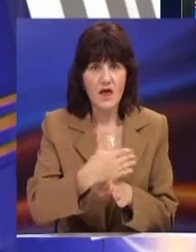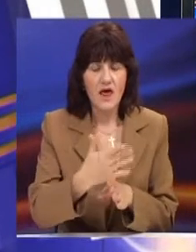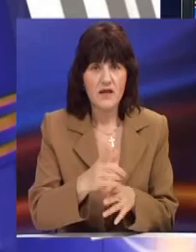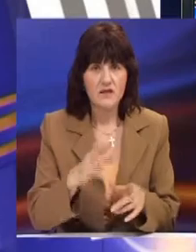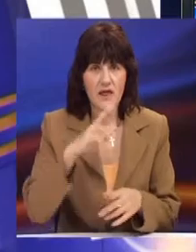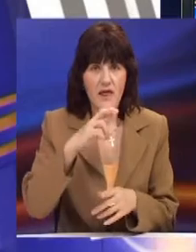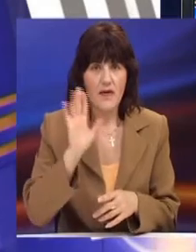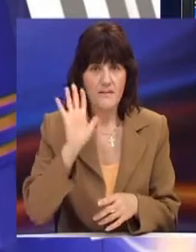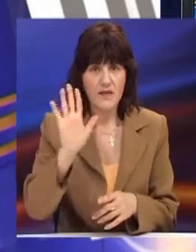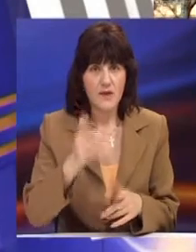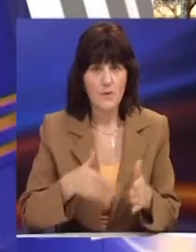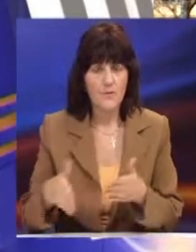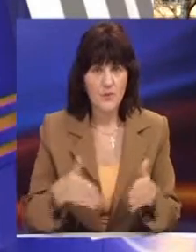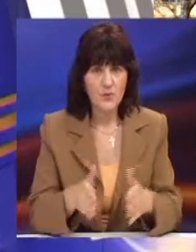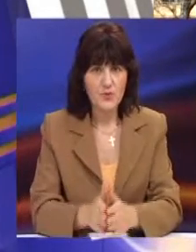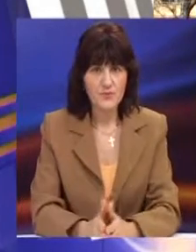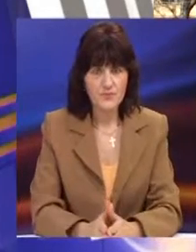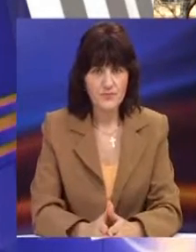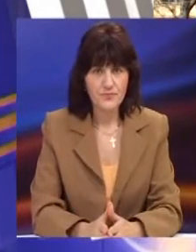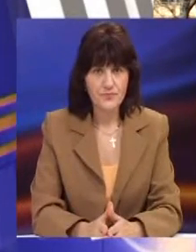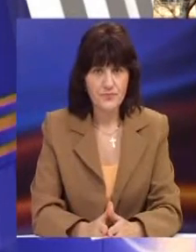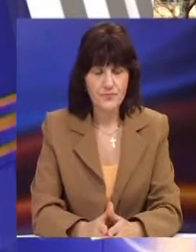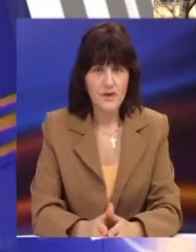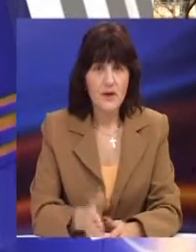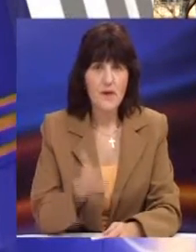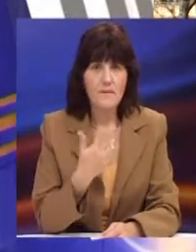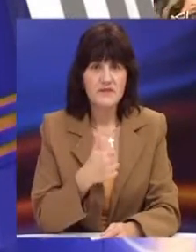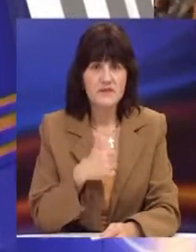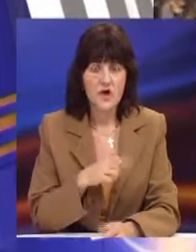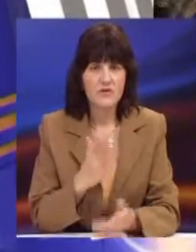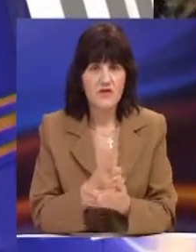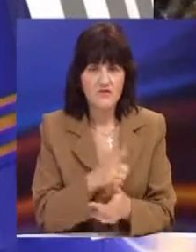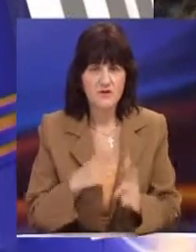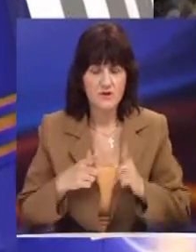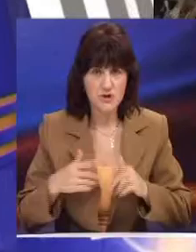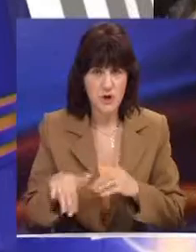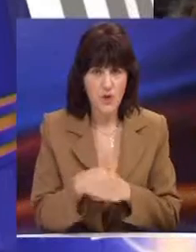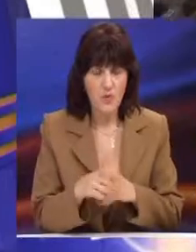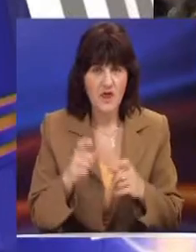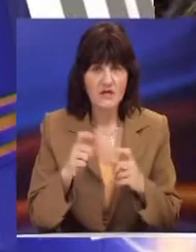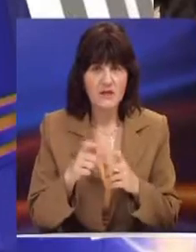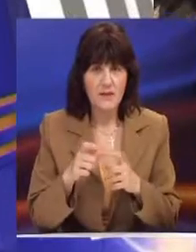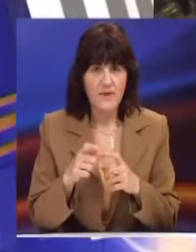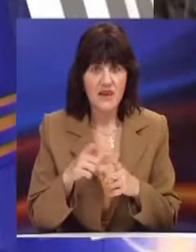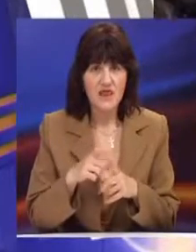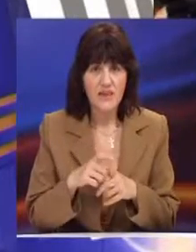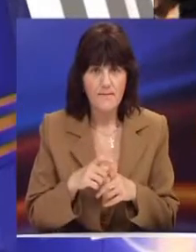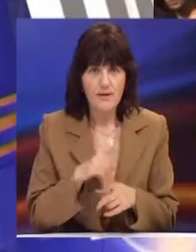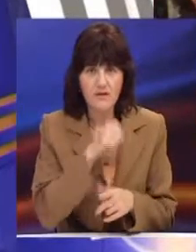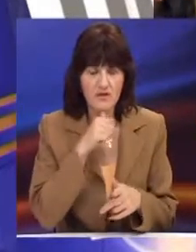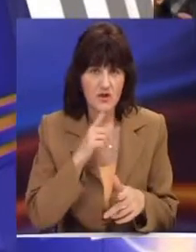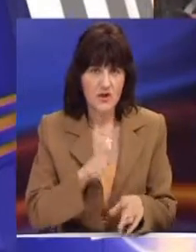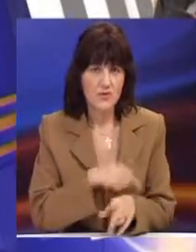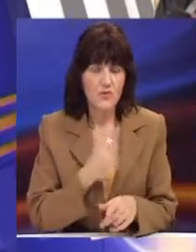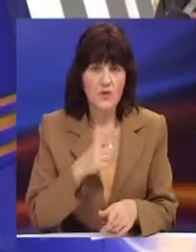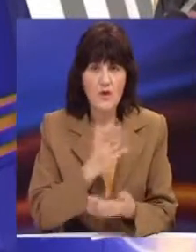3 raskrsnice na E5 putu. Za 50 godina života u ulici Ferenci Ibolje Stipan Demek je svašta doživeo, čak i